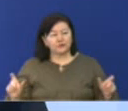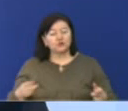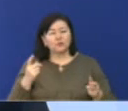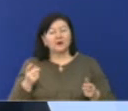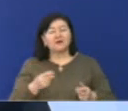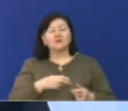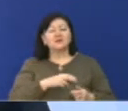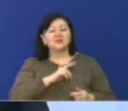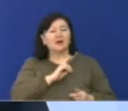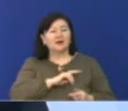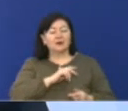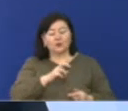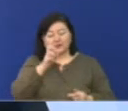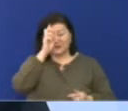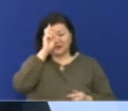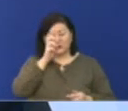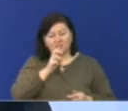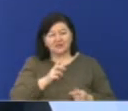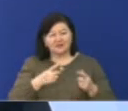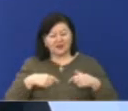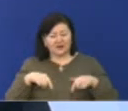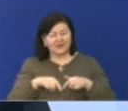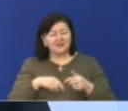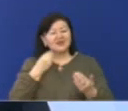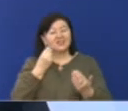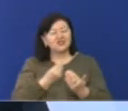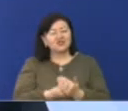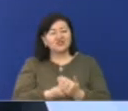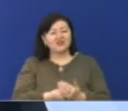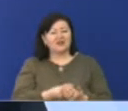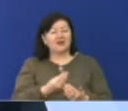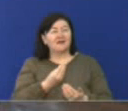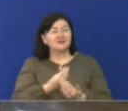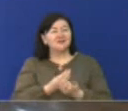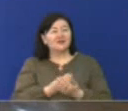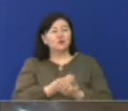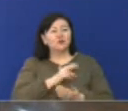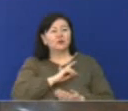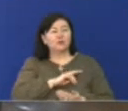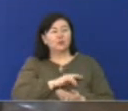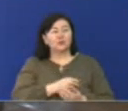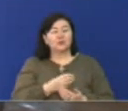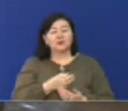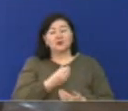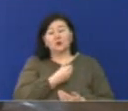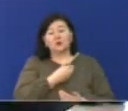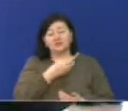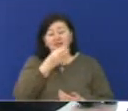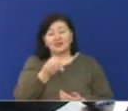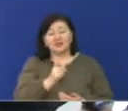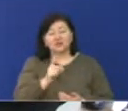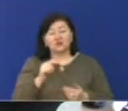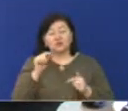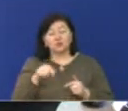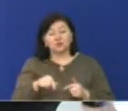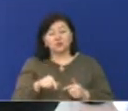что находятся на свободе и каждый день имеют возможность видеть своих детей, родных и близких. В данном исправительном учреждении отбывают